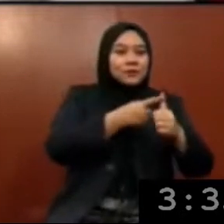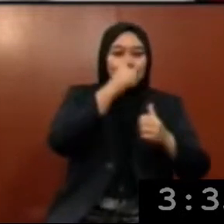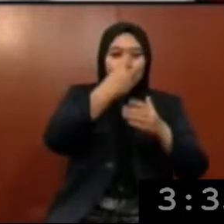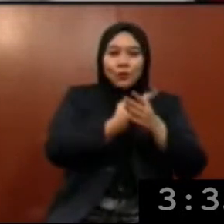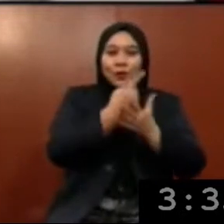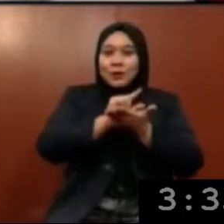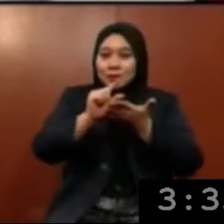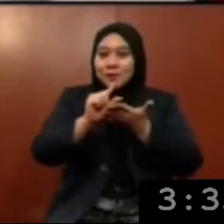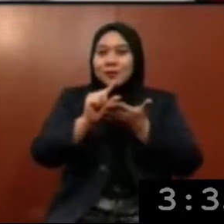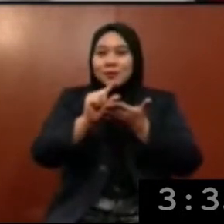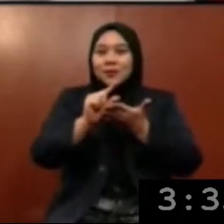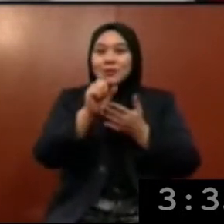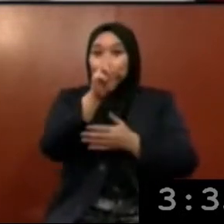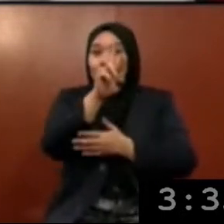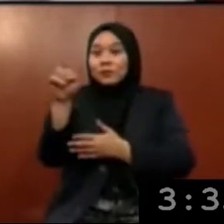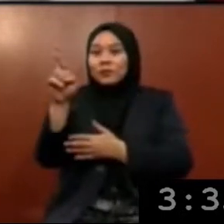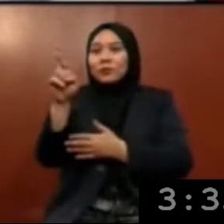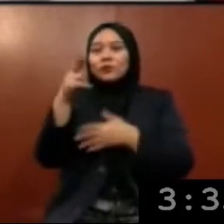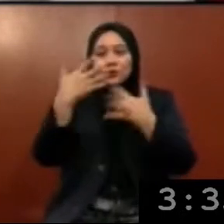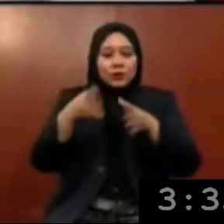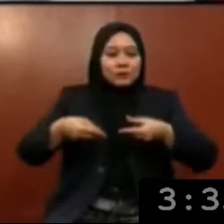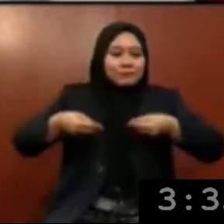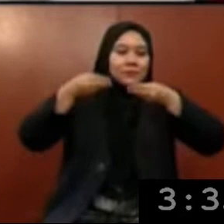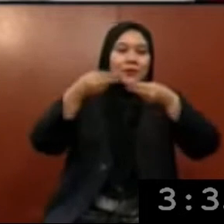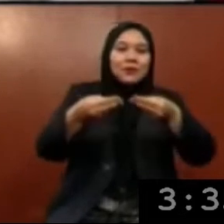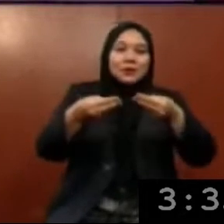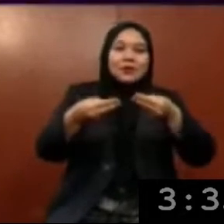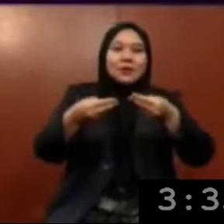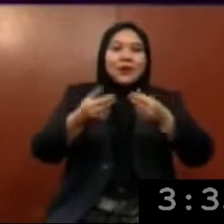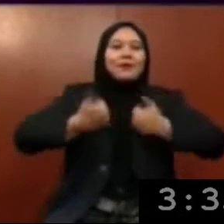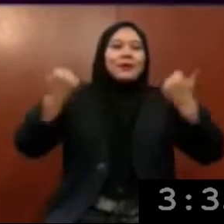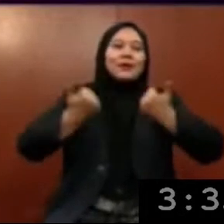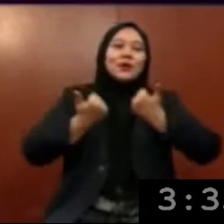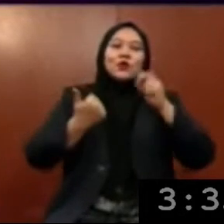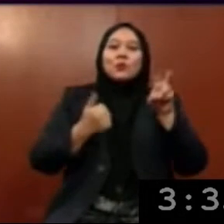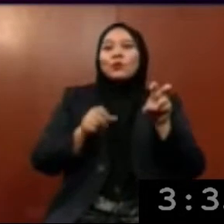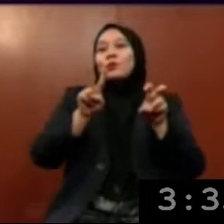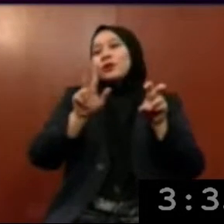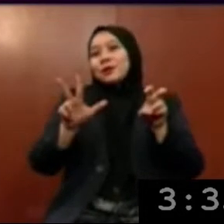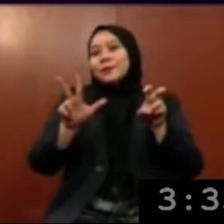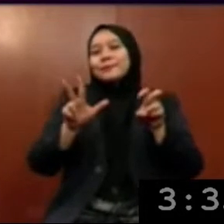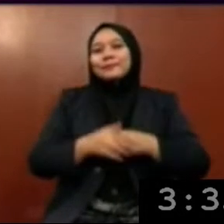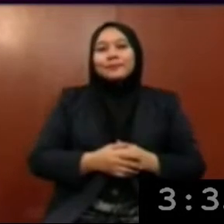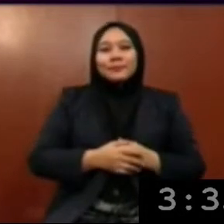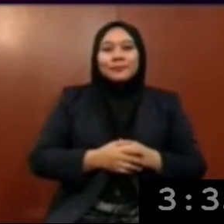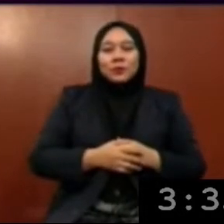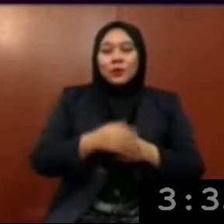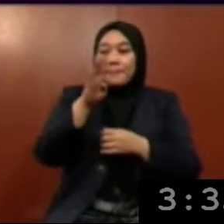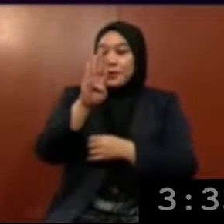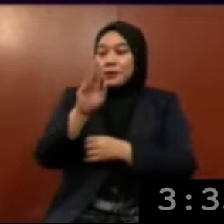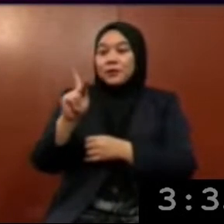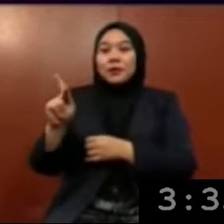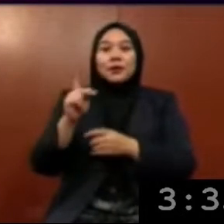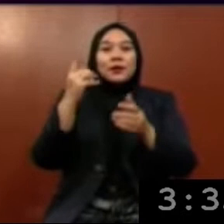bulan gaji atau minimum 1000 dan telah pun dilaksanakan Sempena aidilfitri 2023 bagi BKK kali